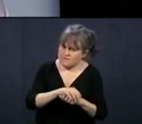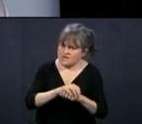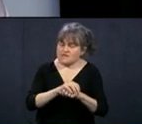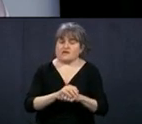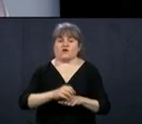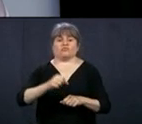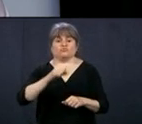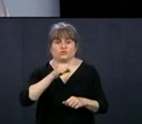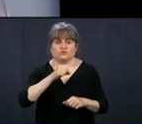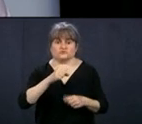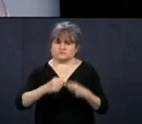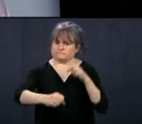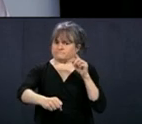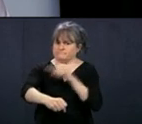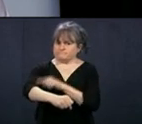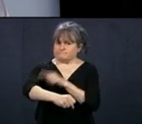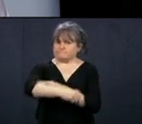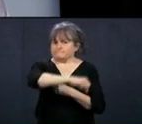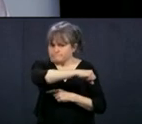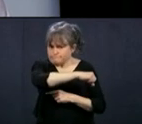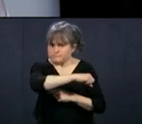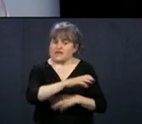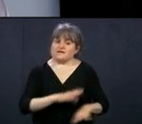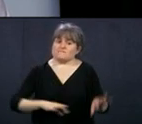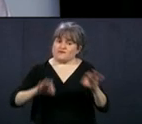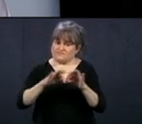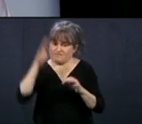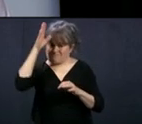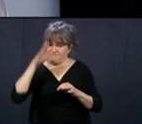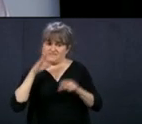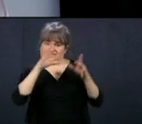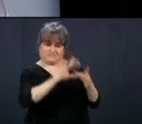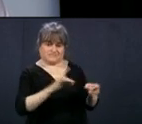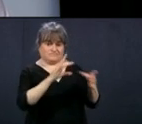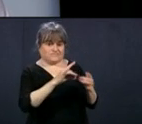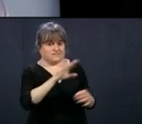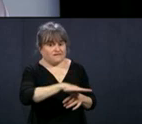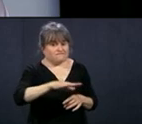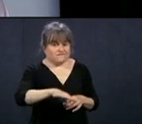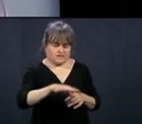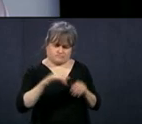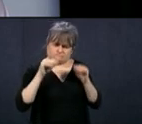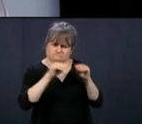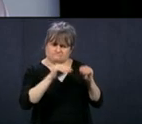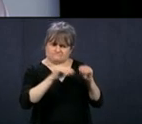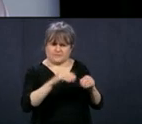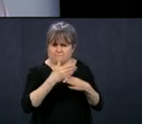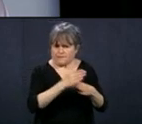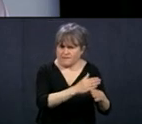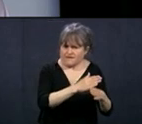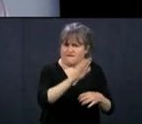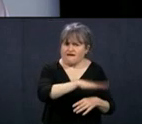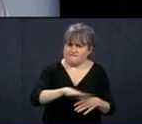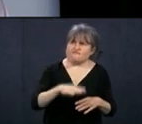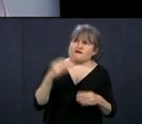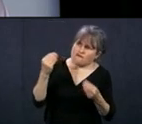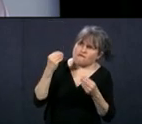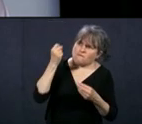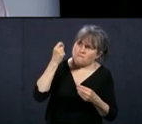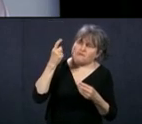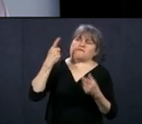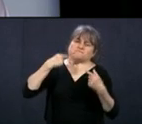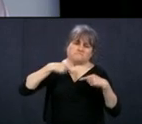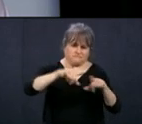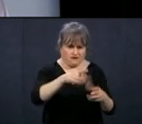tousser. Alors, je compte sur les parents, on compte sur les parents pour faire ce petit travail-là de préparation et de sensibilisation à nos